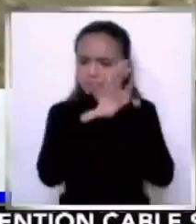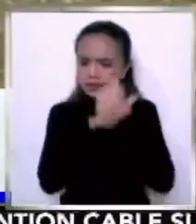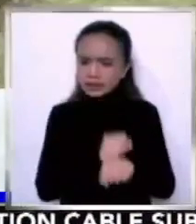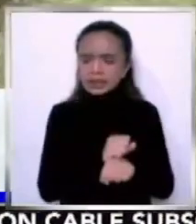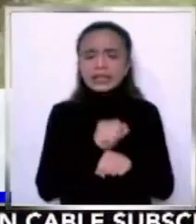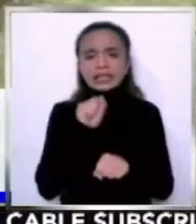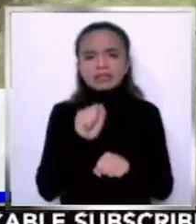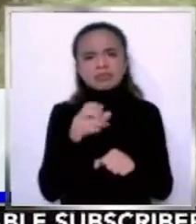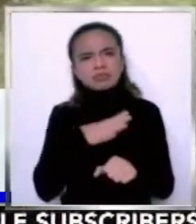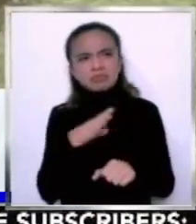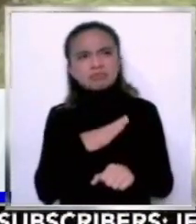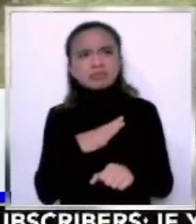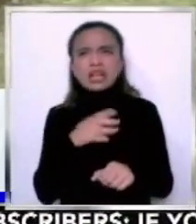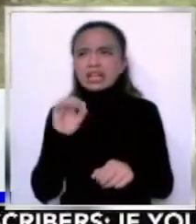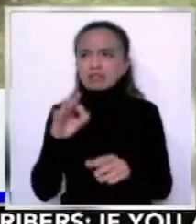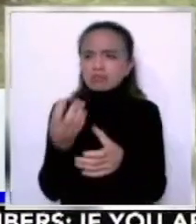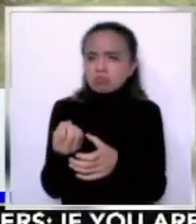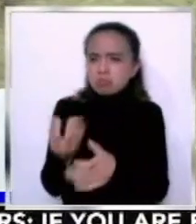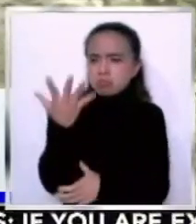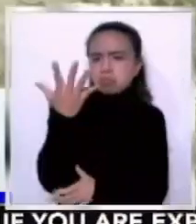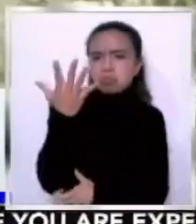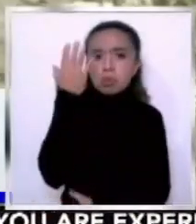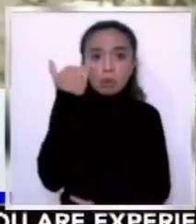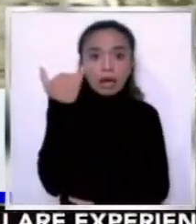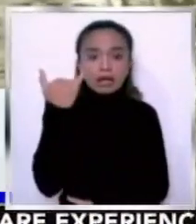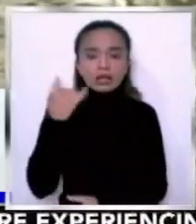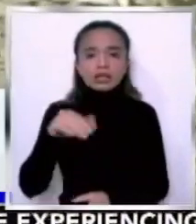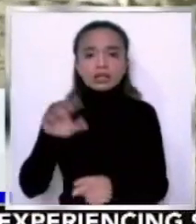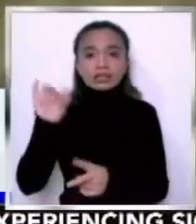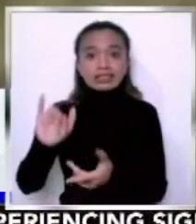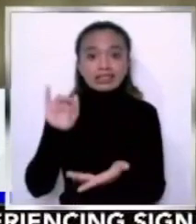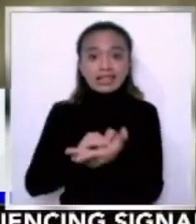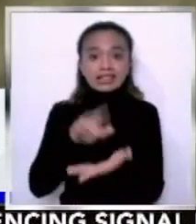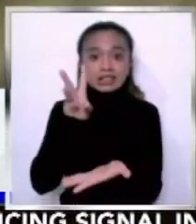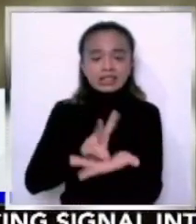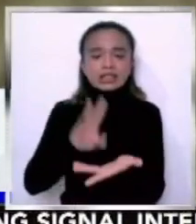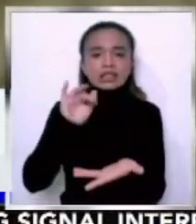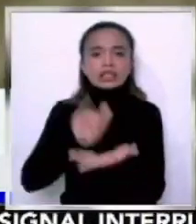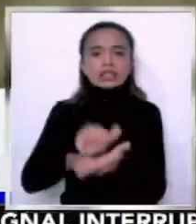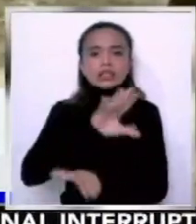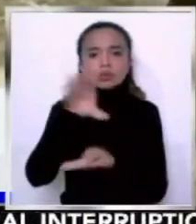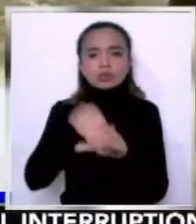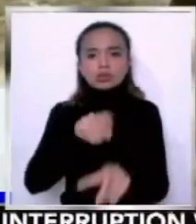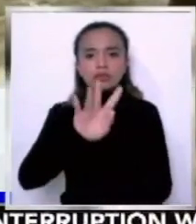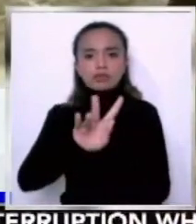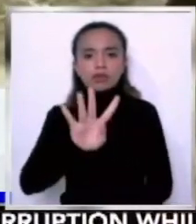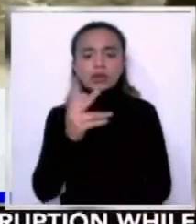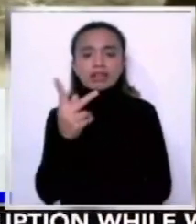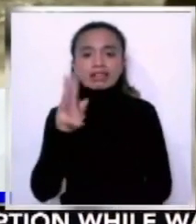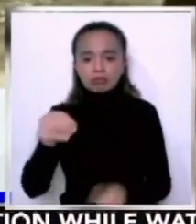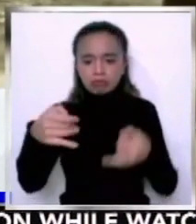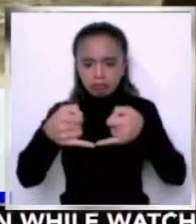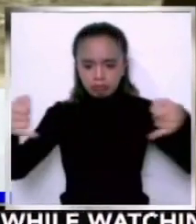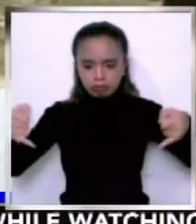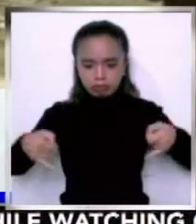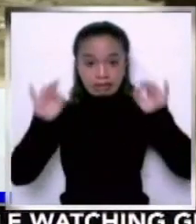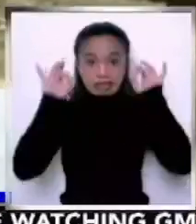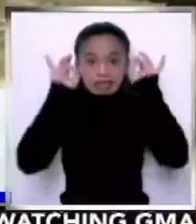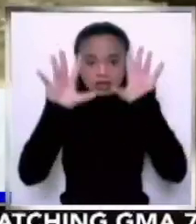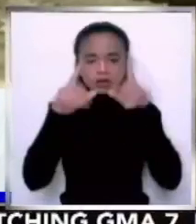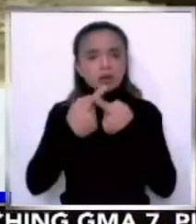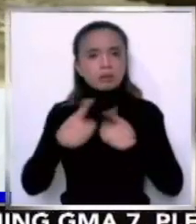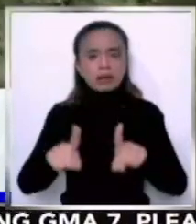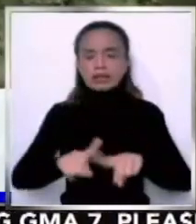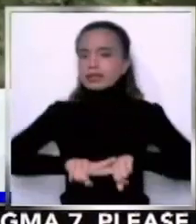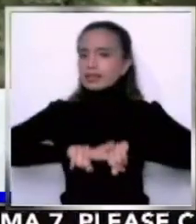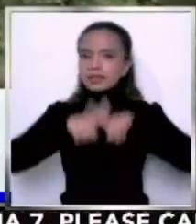bulkan, kabilang kasi ang kanilang lugar sa 4-kilometer danger zone. Pero tila iba ang naging karanasan niya